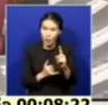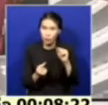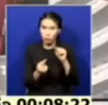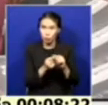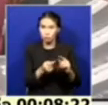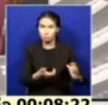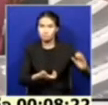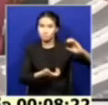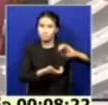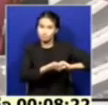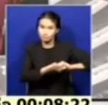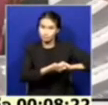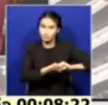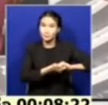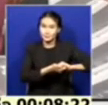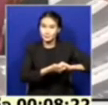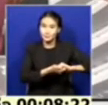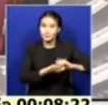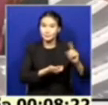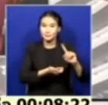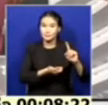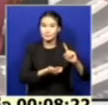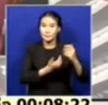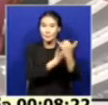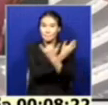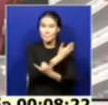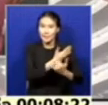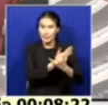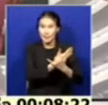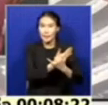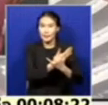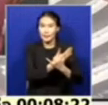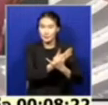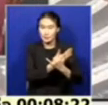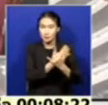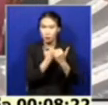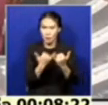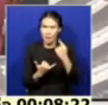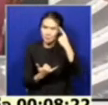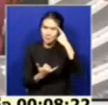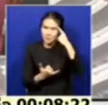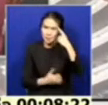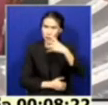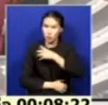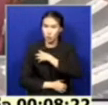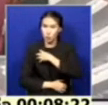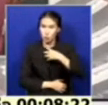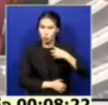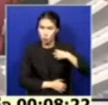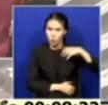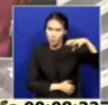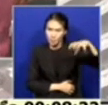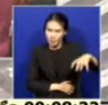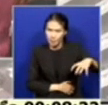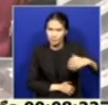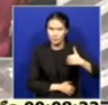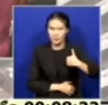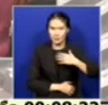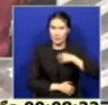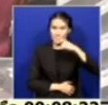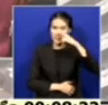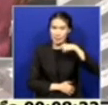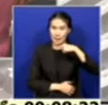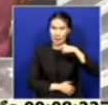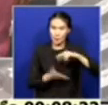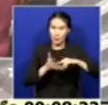เป็นภารกิจสำคัญเสมอเหมือนกับณวันนี้นะครับเสมอเหมือนกับเรื่องของการ